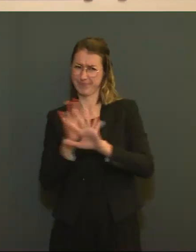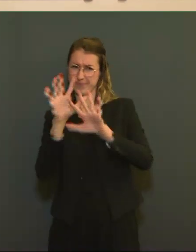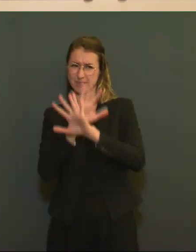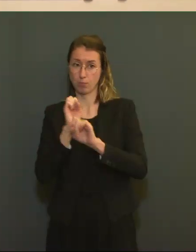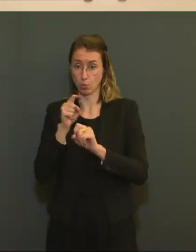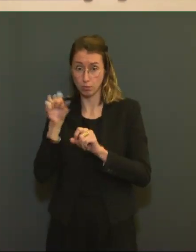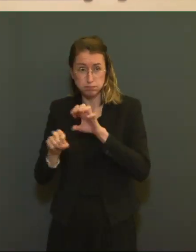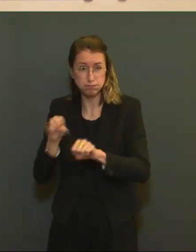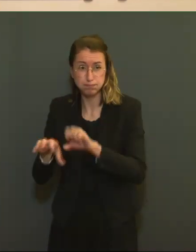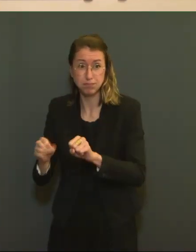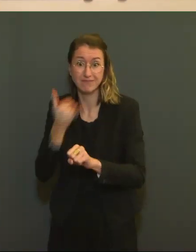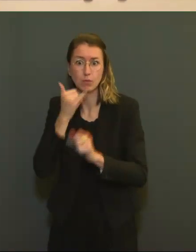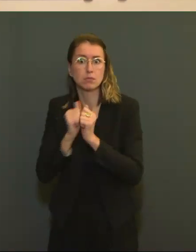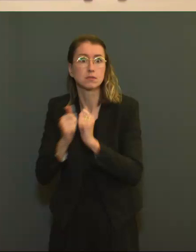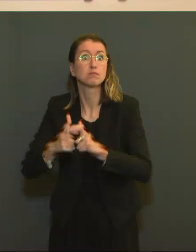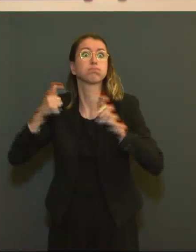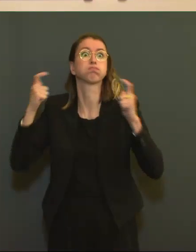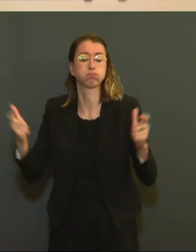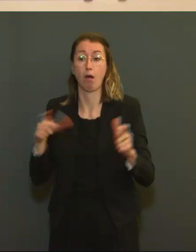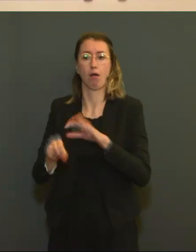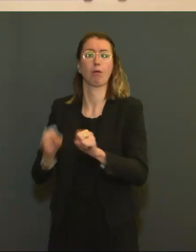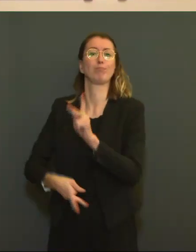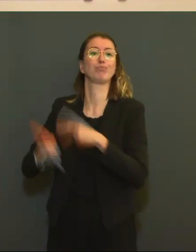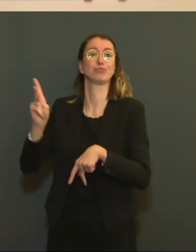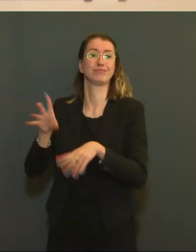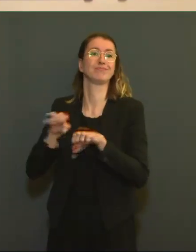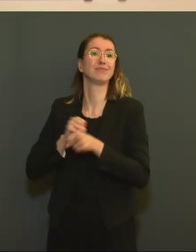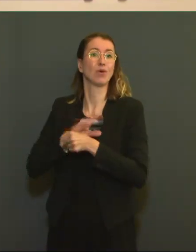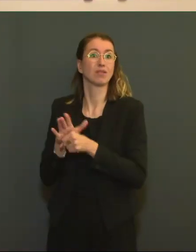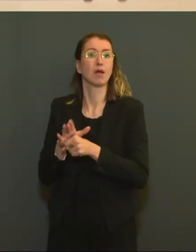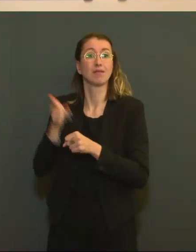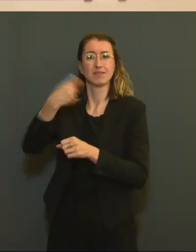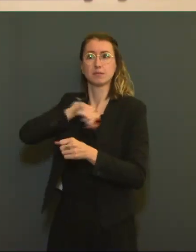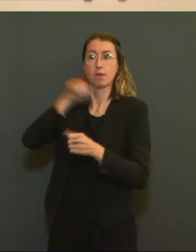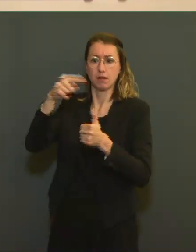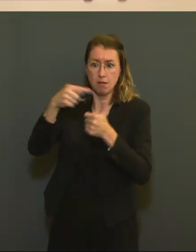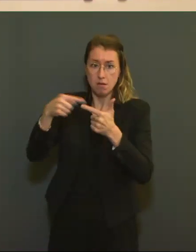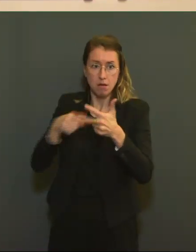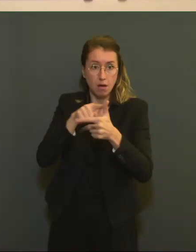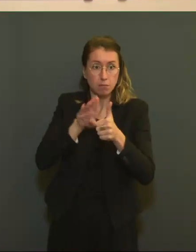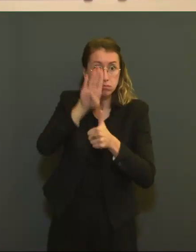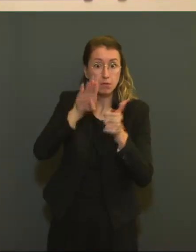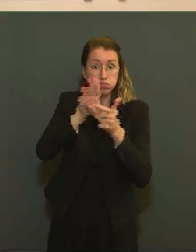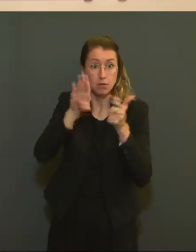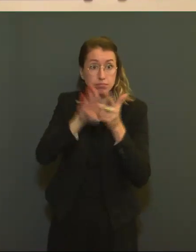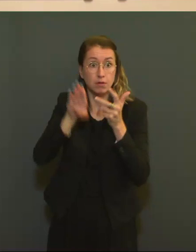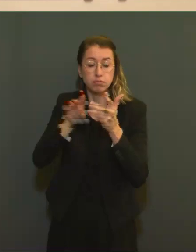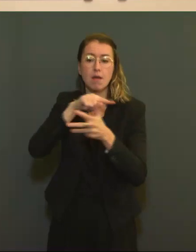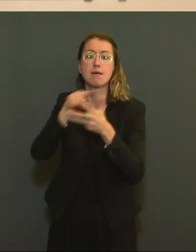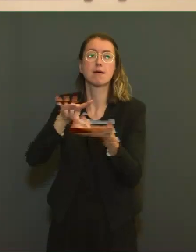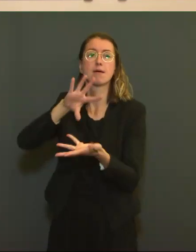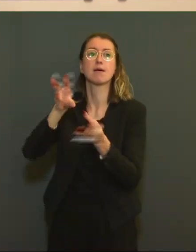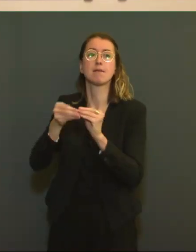pour l'Espagne, tous ces indicateurs sont actuellement à la hausse. Alors, le tableau que vous voyez est un tableau qui est fait au